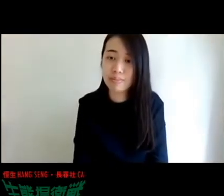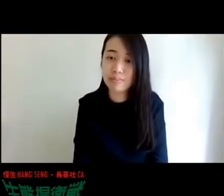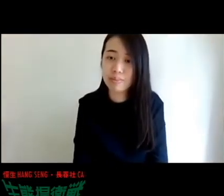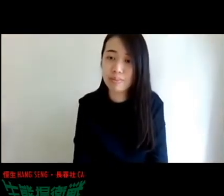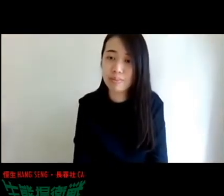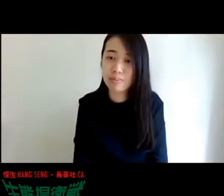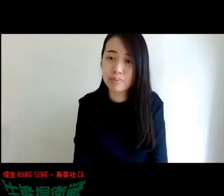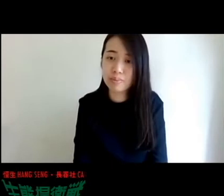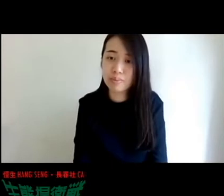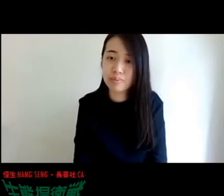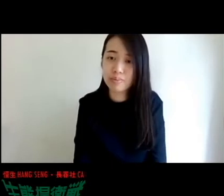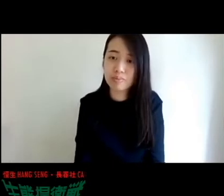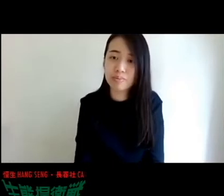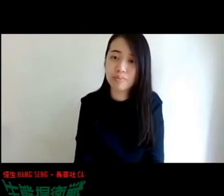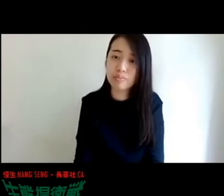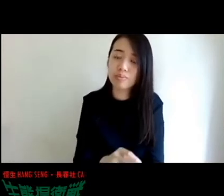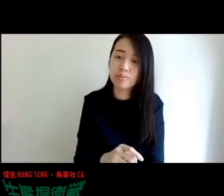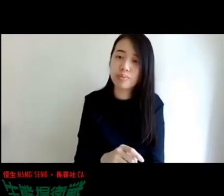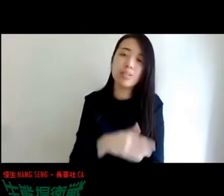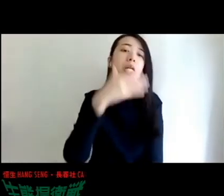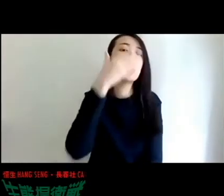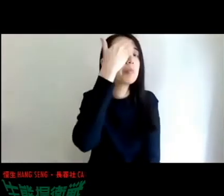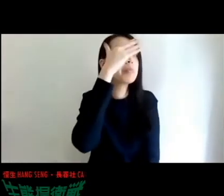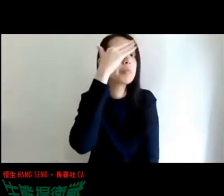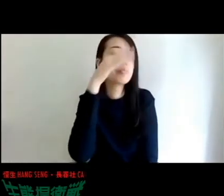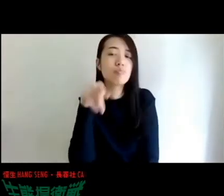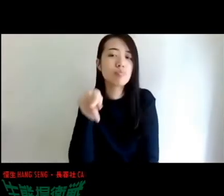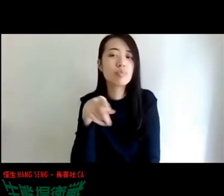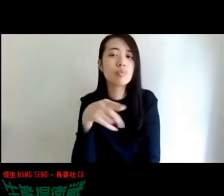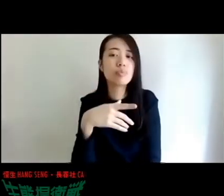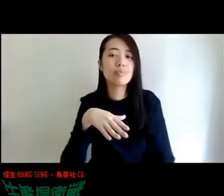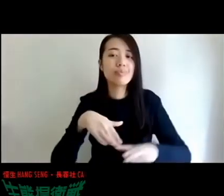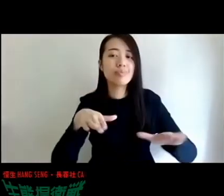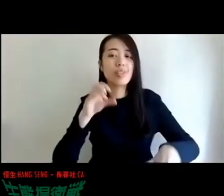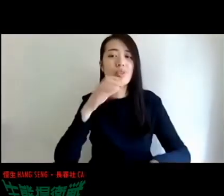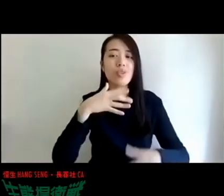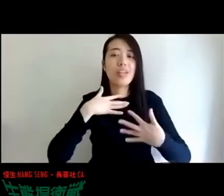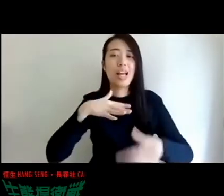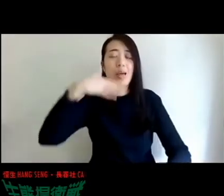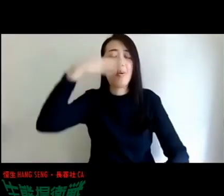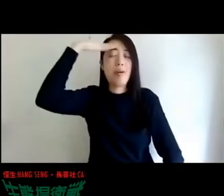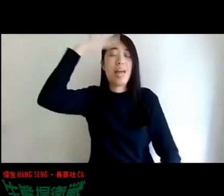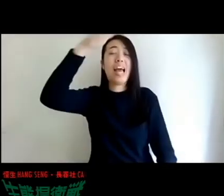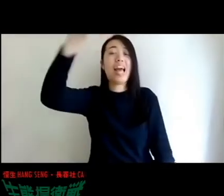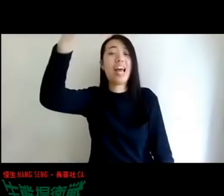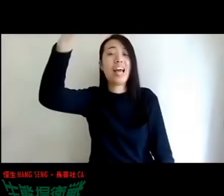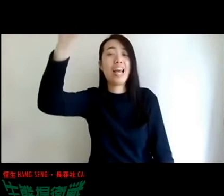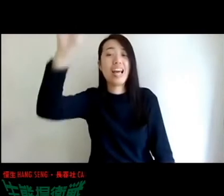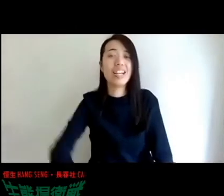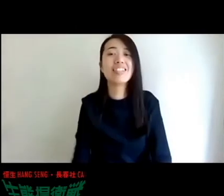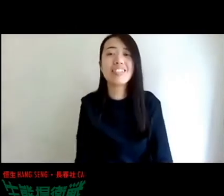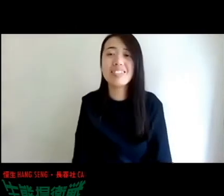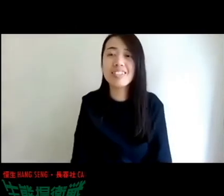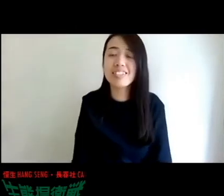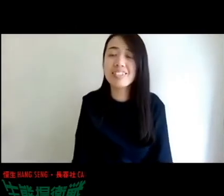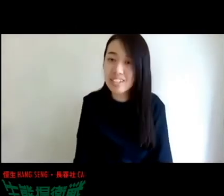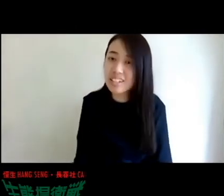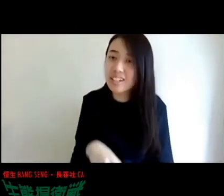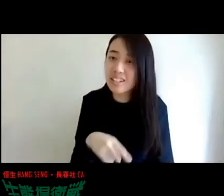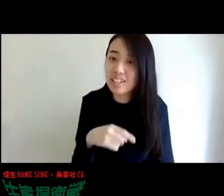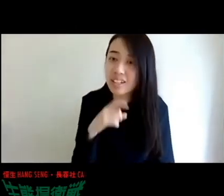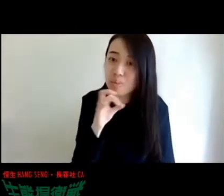好，有沒有其他問題呢？ 明白啦。 Hello。